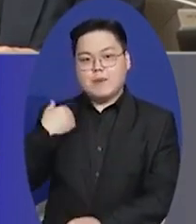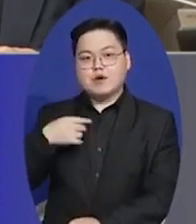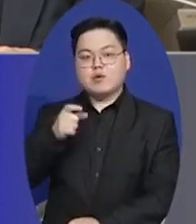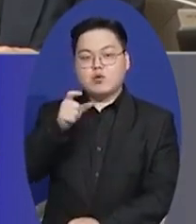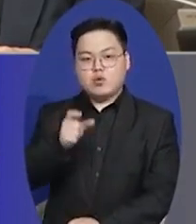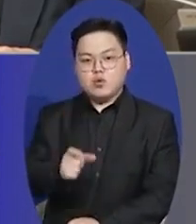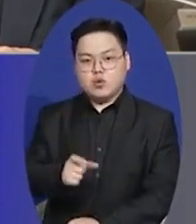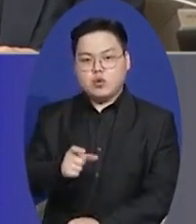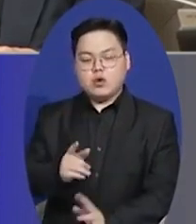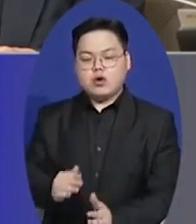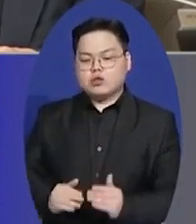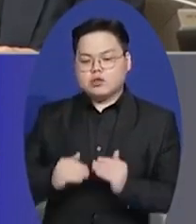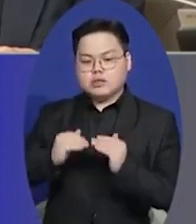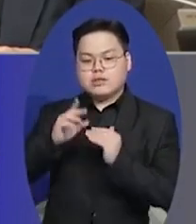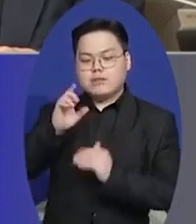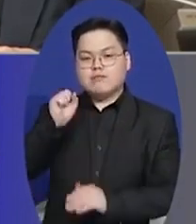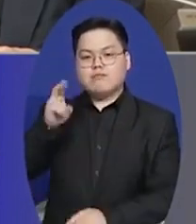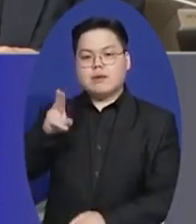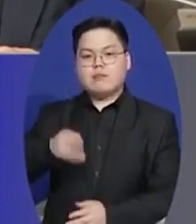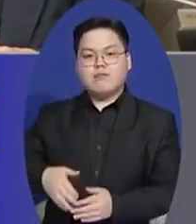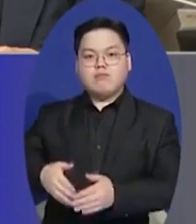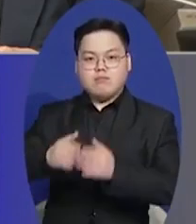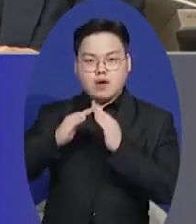Хөгжлийн банк байгуулагдсан.